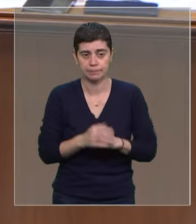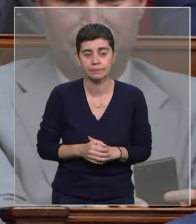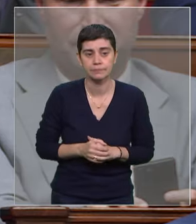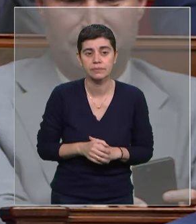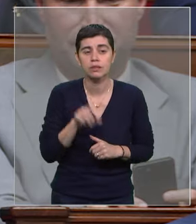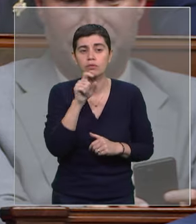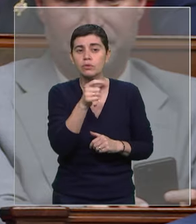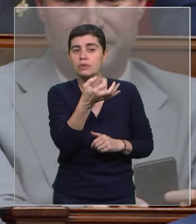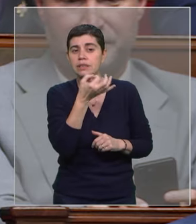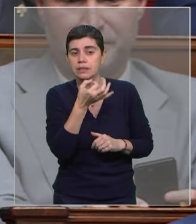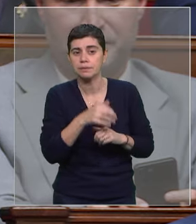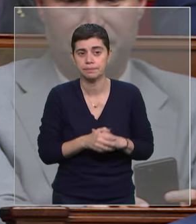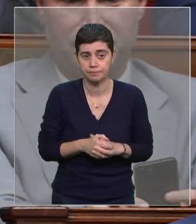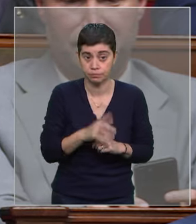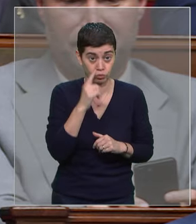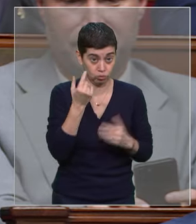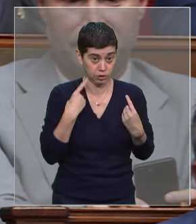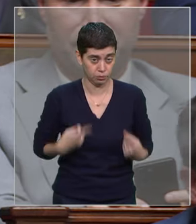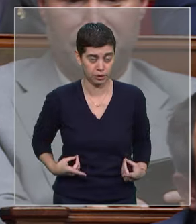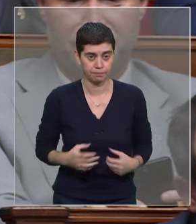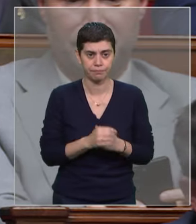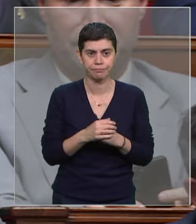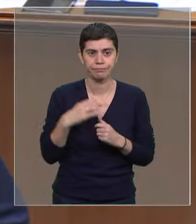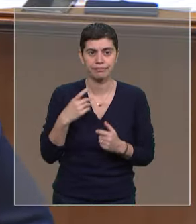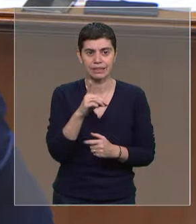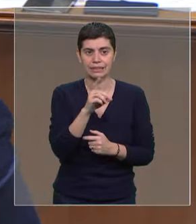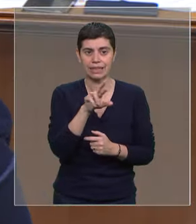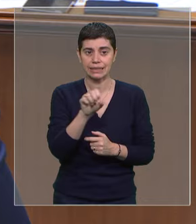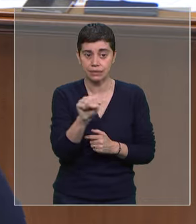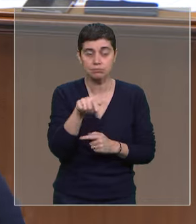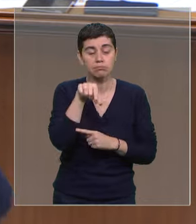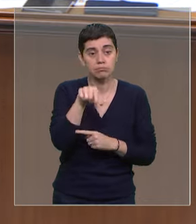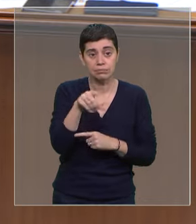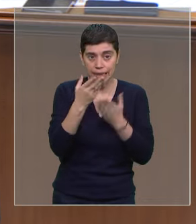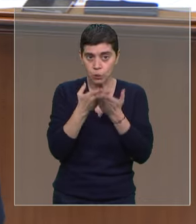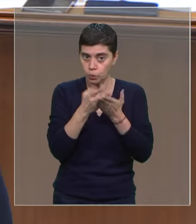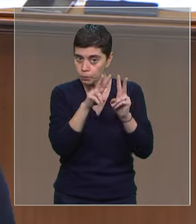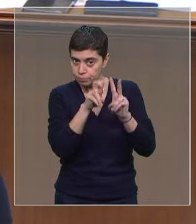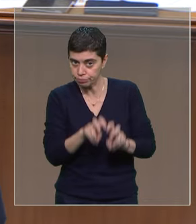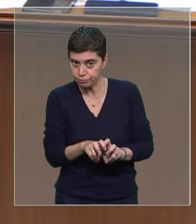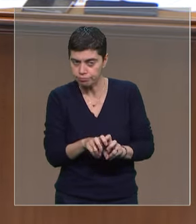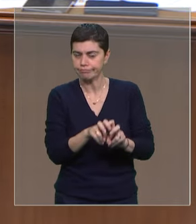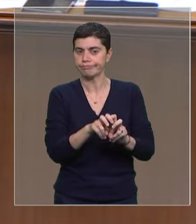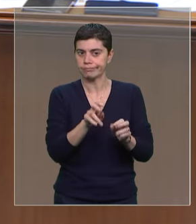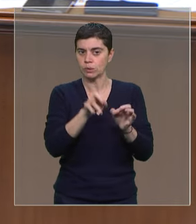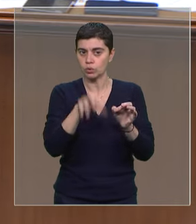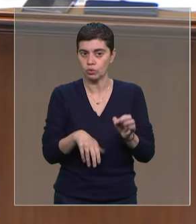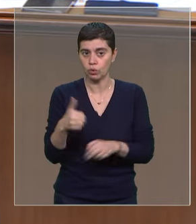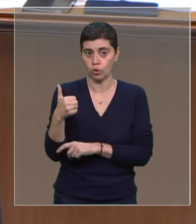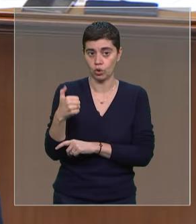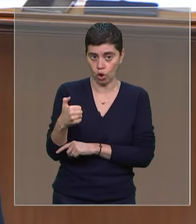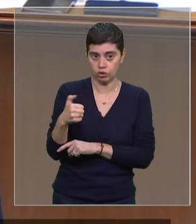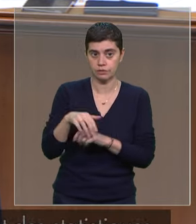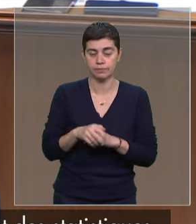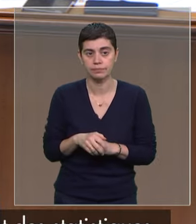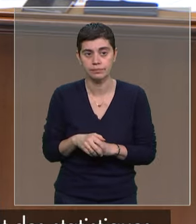évoqué, monsieur le député, une étude de la DRES, en effet, qui a conclu que sur la Corse et deux